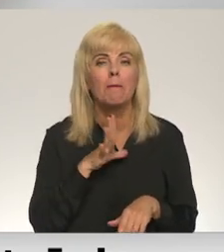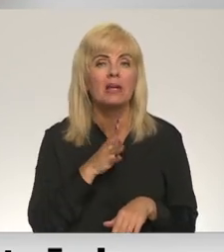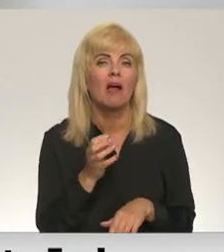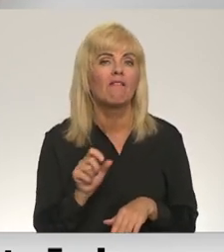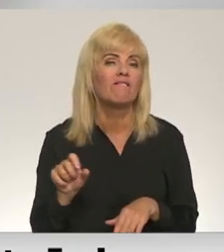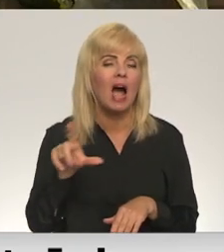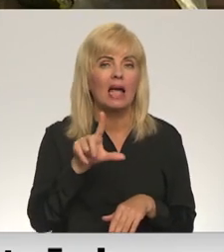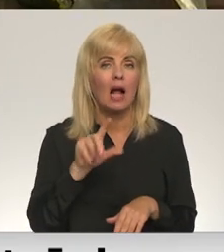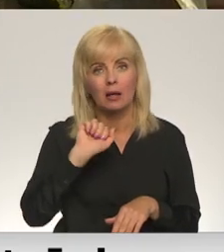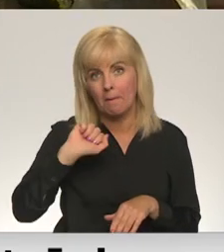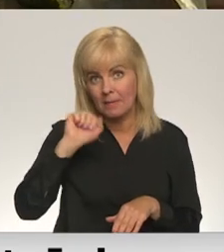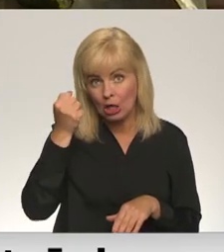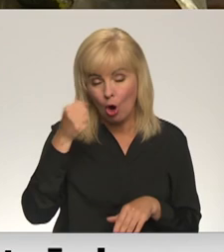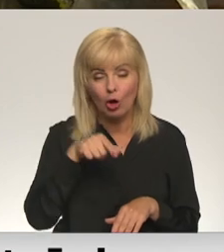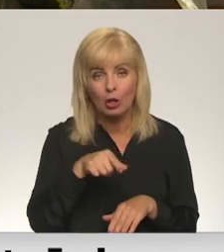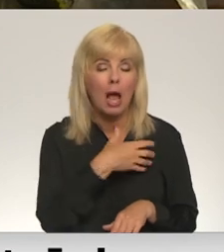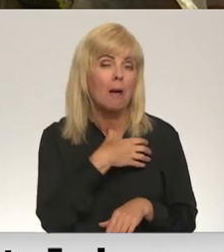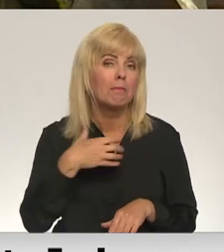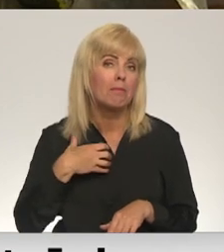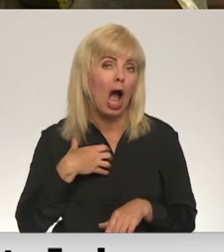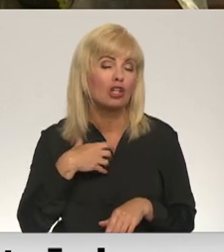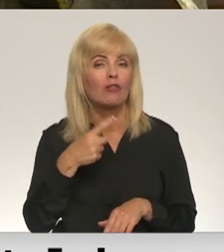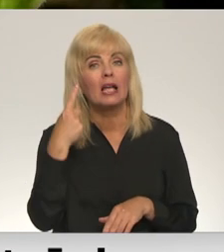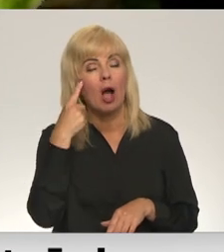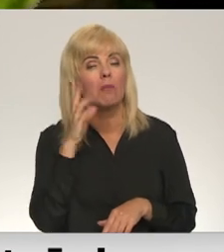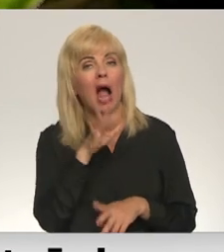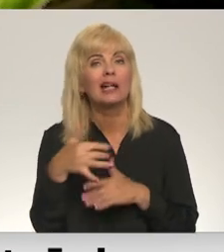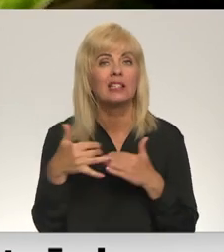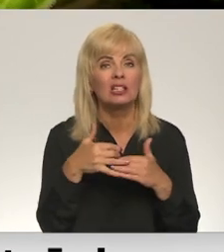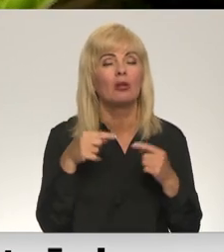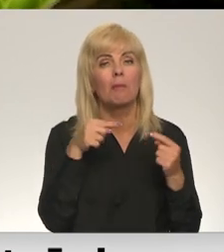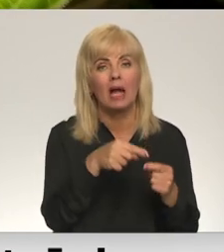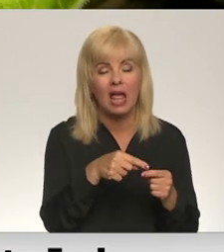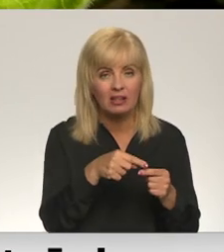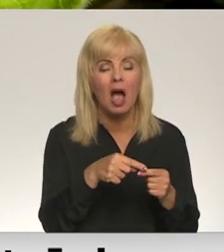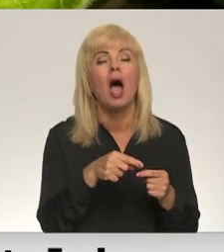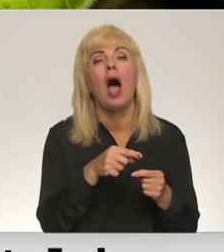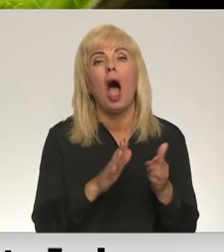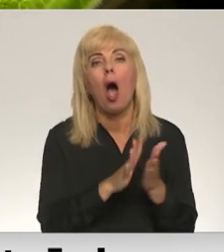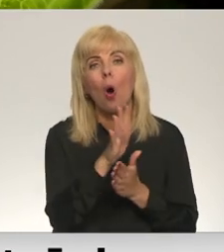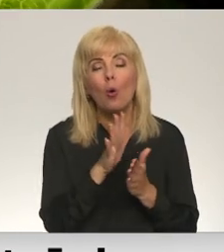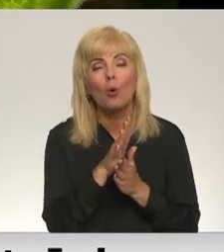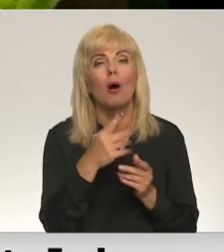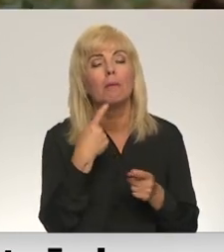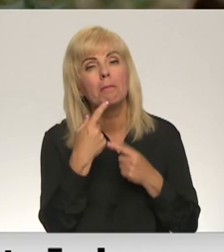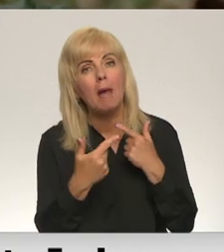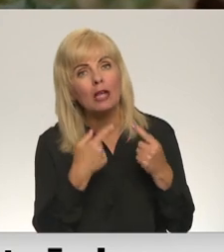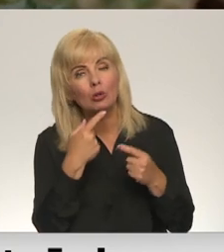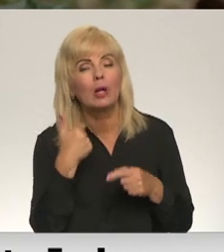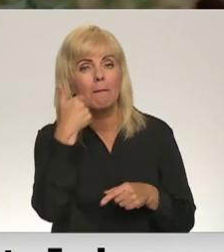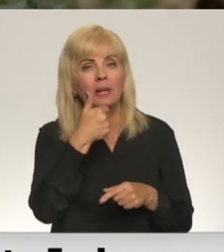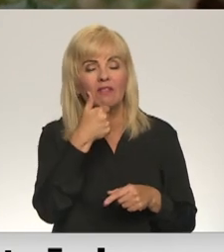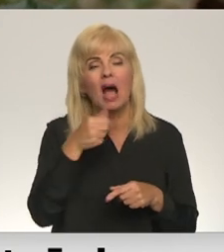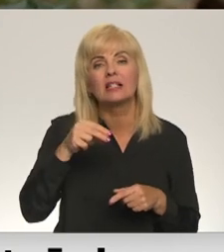vairāki miljoni. Līdz ar to pašvaldībām jādomā, kā cīnīties pret agresīvu augu, gan mēģinot uzrunāt privāto zemju